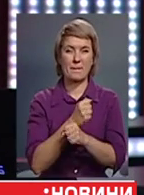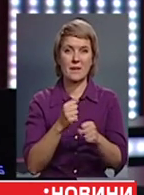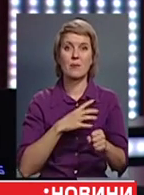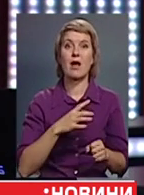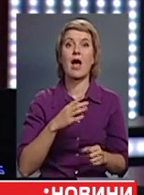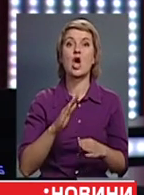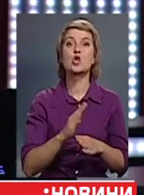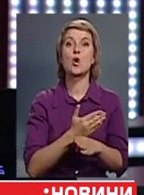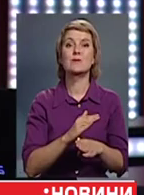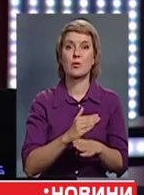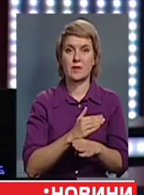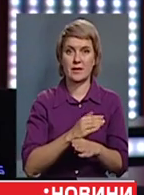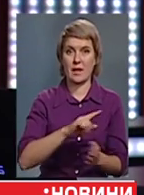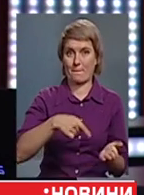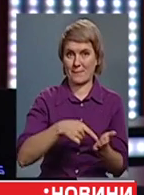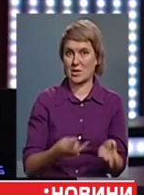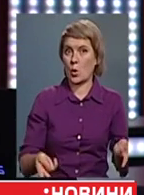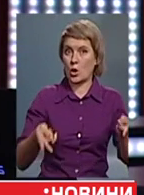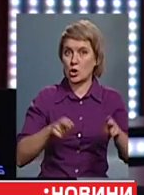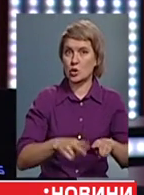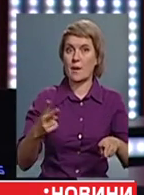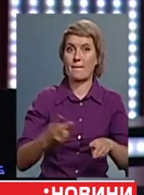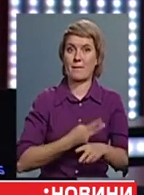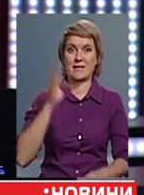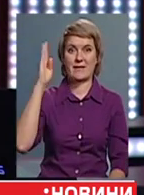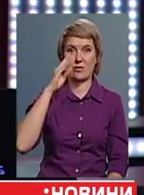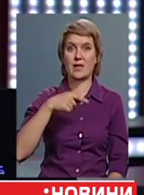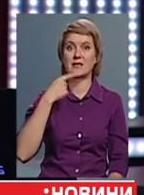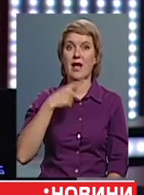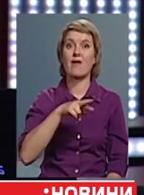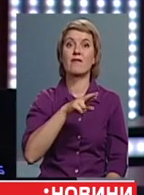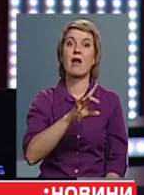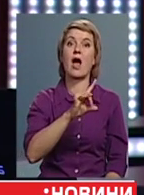води. Так розказав новинам на першому представник обласної адміністрації Ярослав Галас.